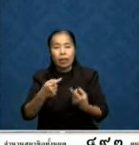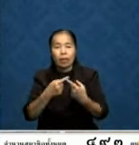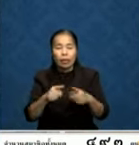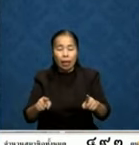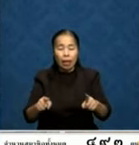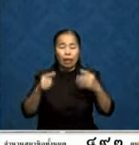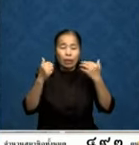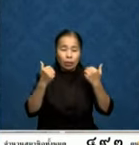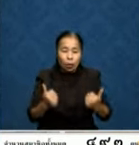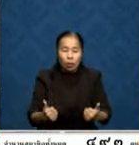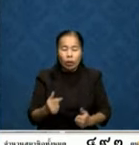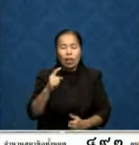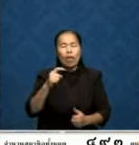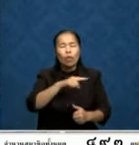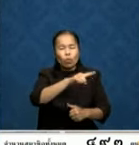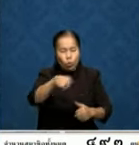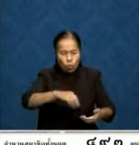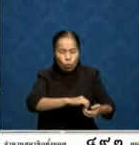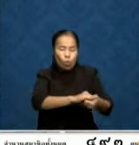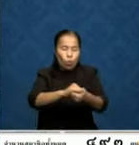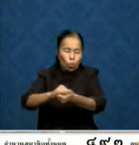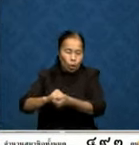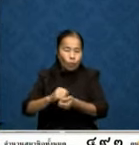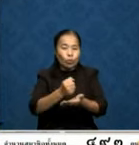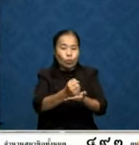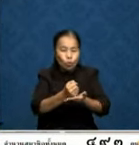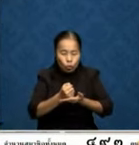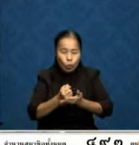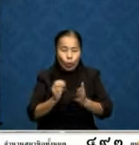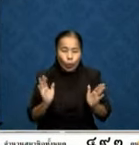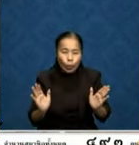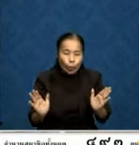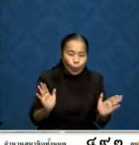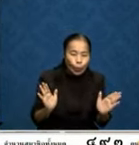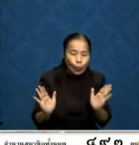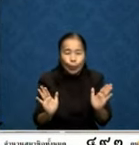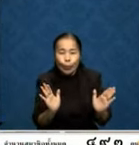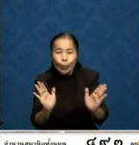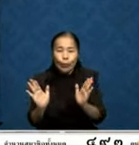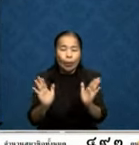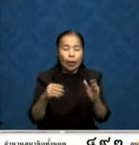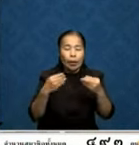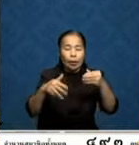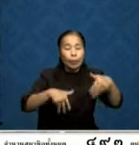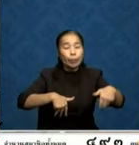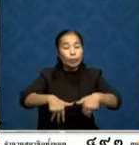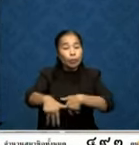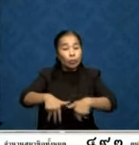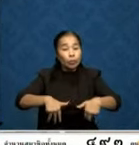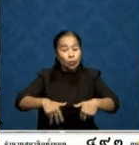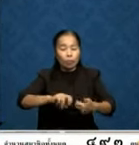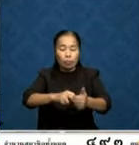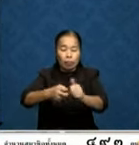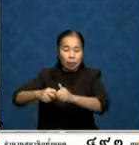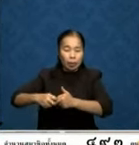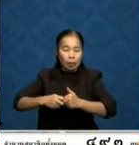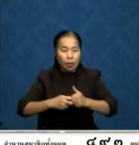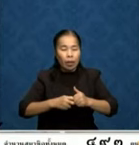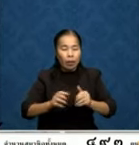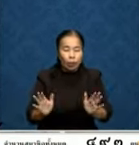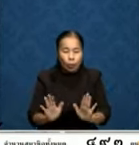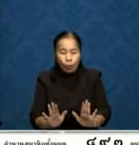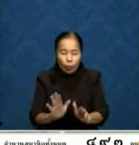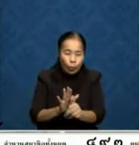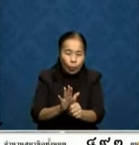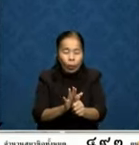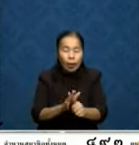ในภาวะนี้ก็ต้องช่วยกันหน่อยครับช่วยประคับประคองให้พี่น้องประชาชนที่เดือดร้อนนี่ได้หายใจ